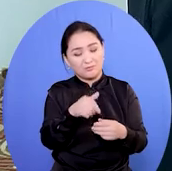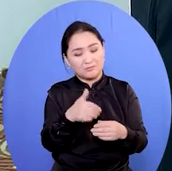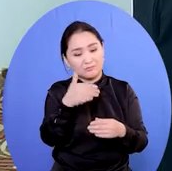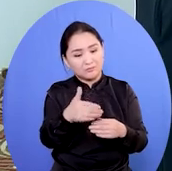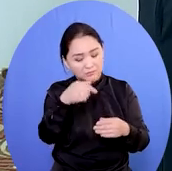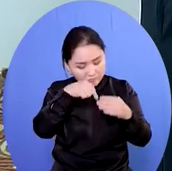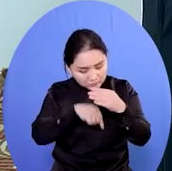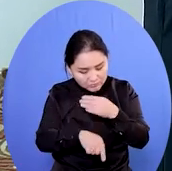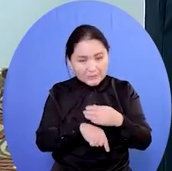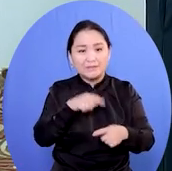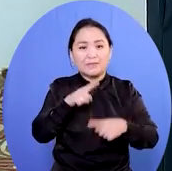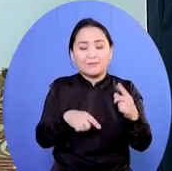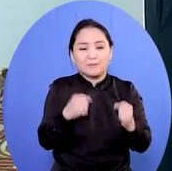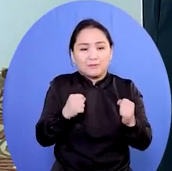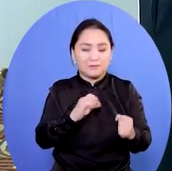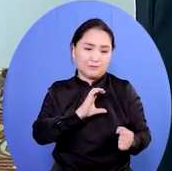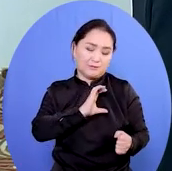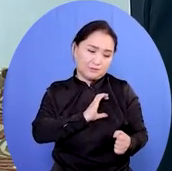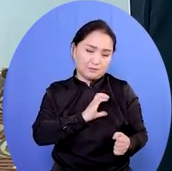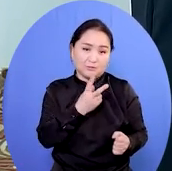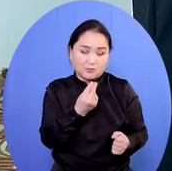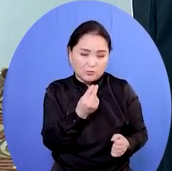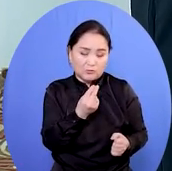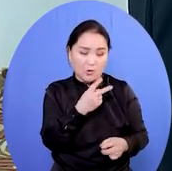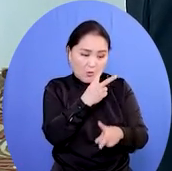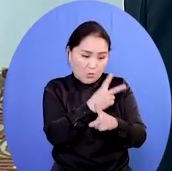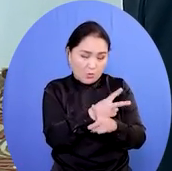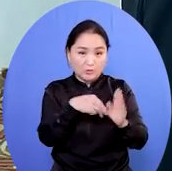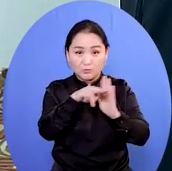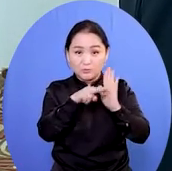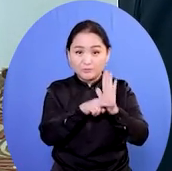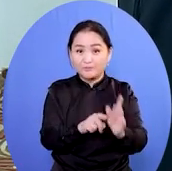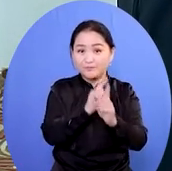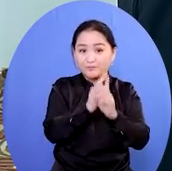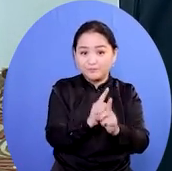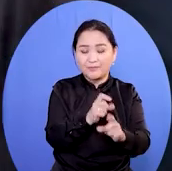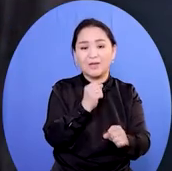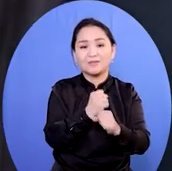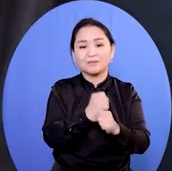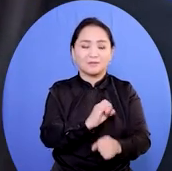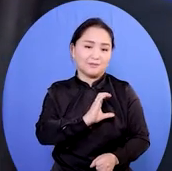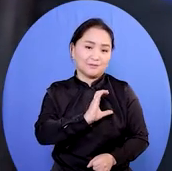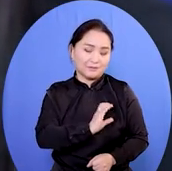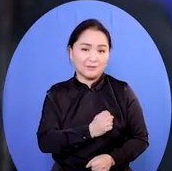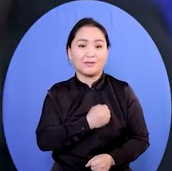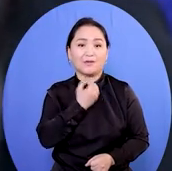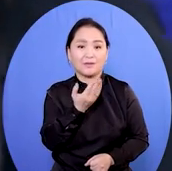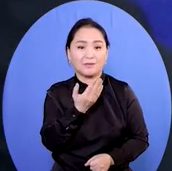цаана ямар их хичээл зүтгэл, ямар их чин сэтгэл, ямар их хууль дүрмээ ягшталт биелүүлэн ажиллахын төлөөх энэ